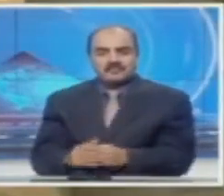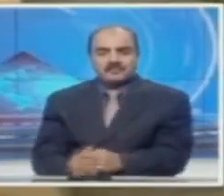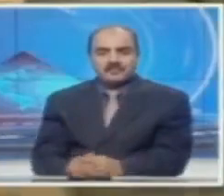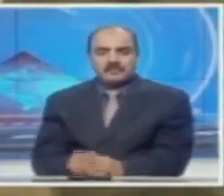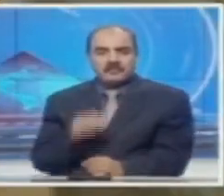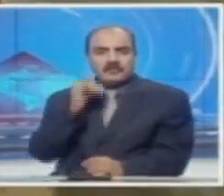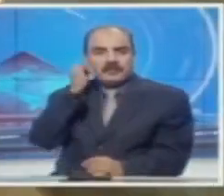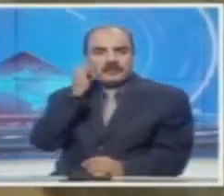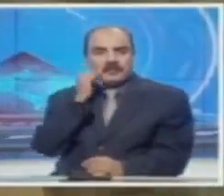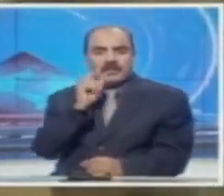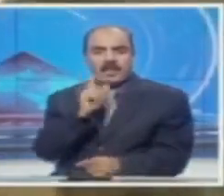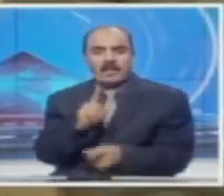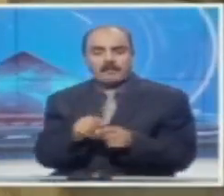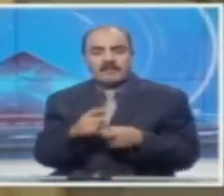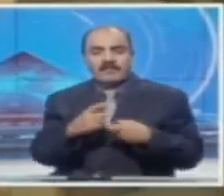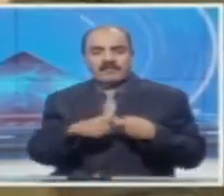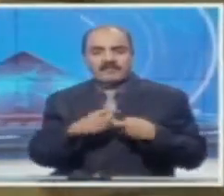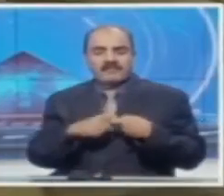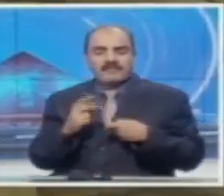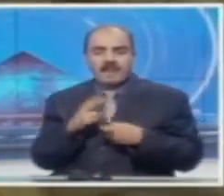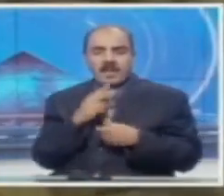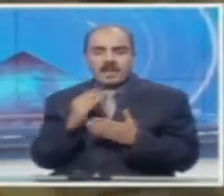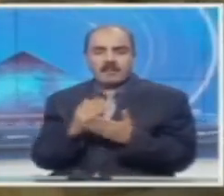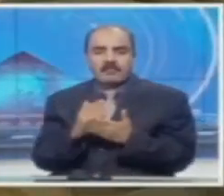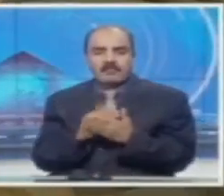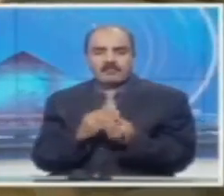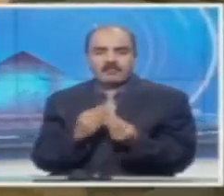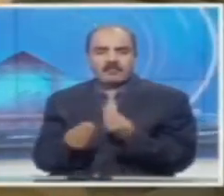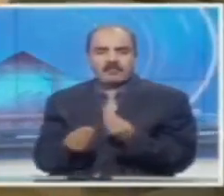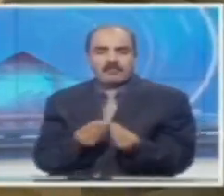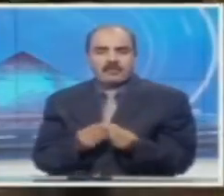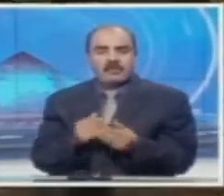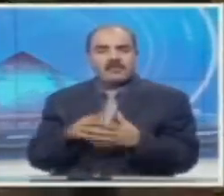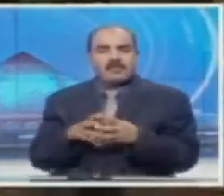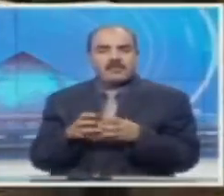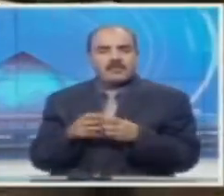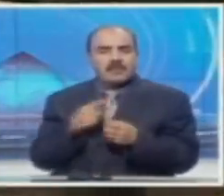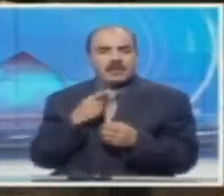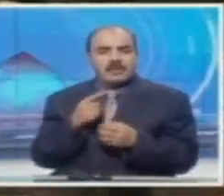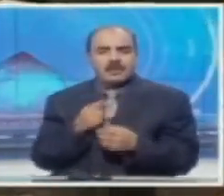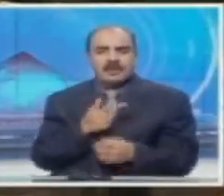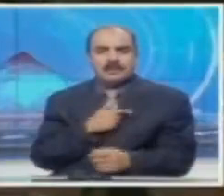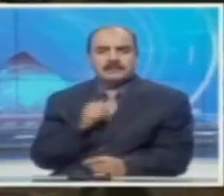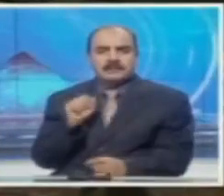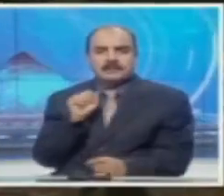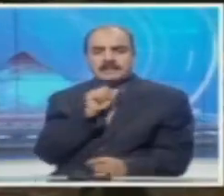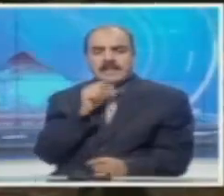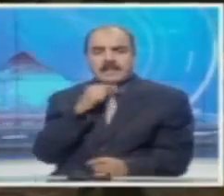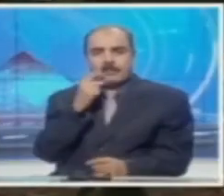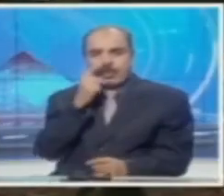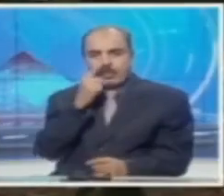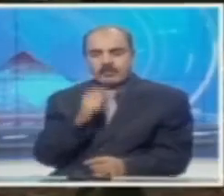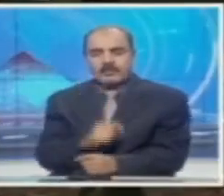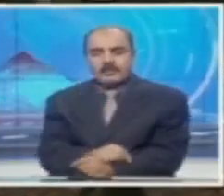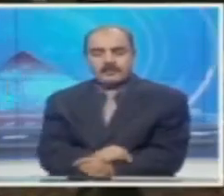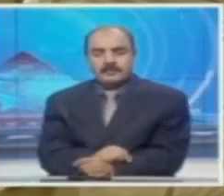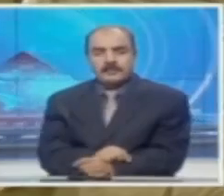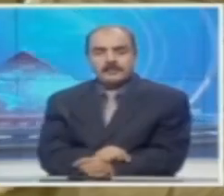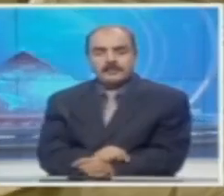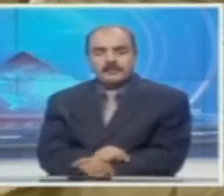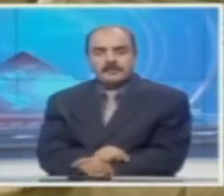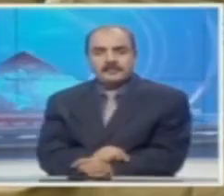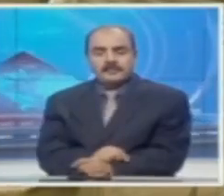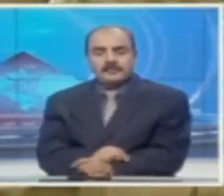الإطارية لتغير المناخ COP27 والسكرتير التنفيذي لاتفاقية الأمم المتحدة الإطارية لتغير